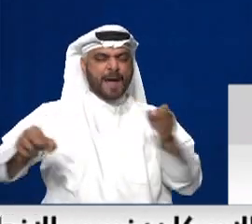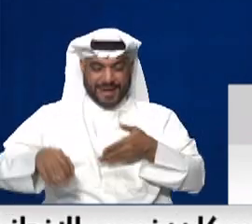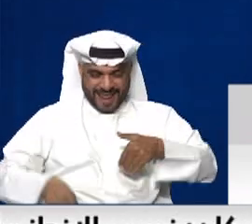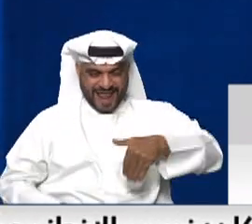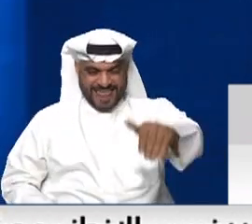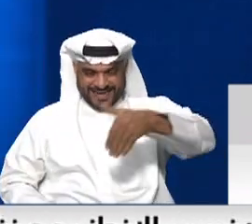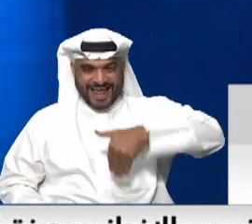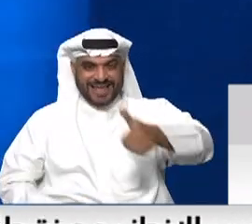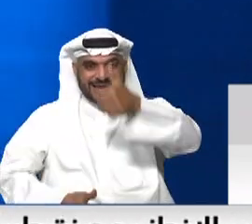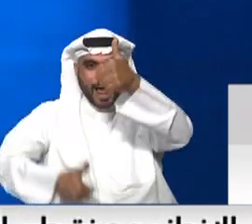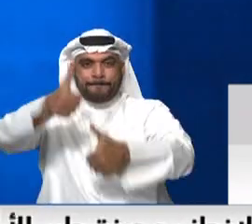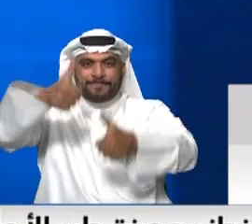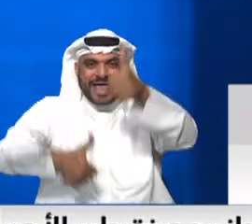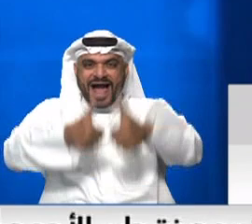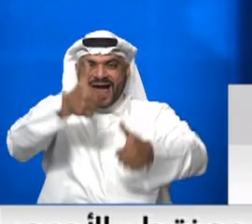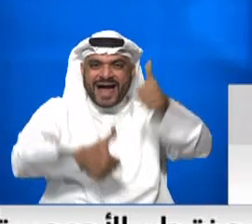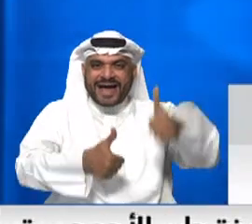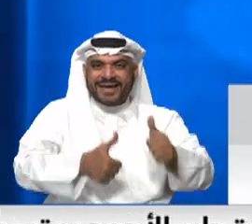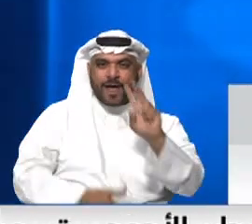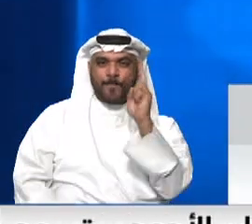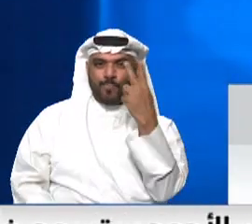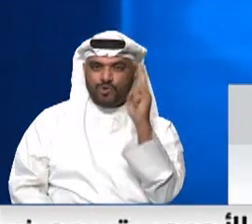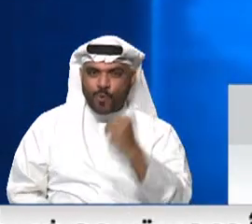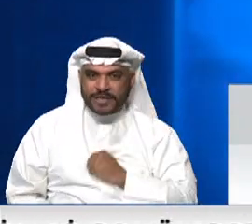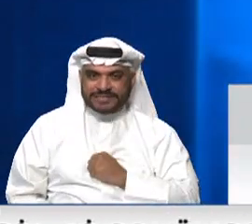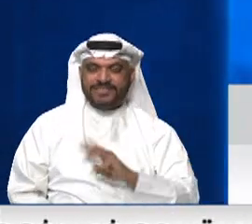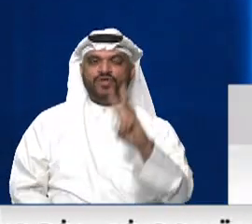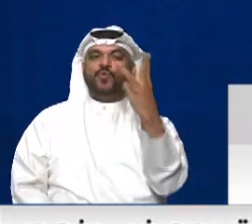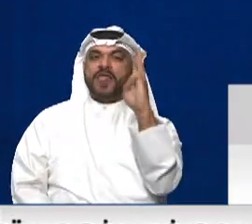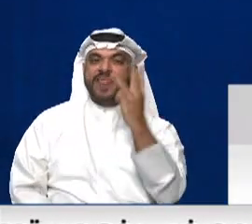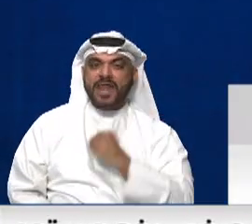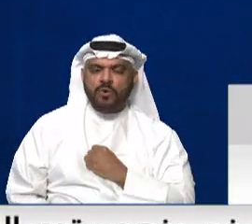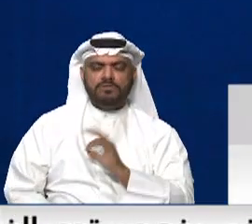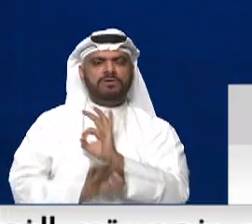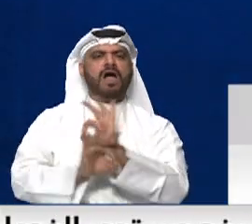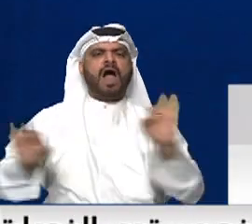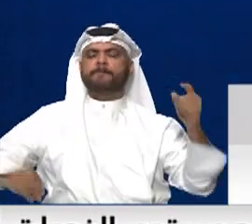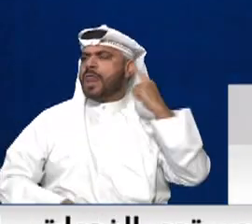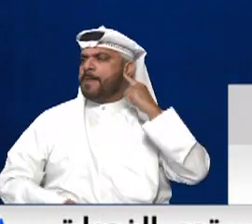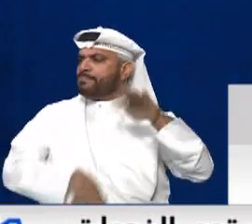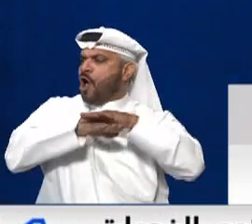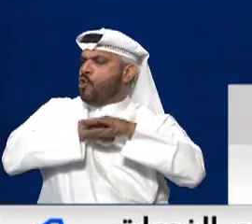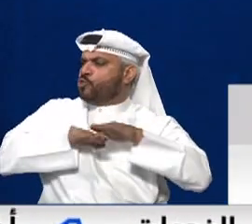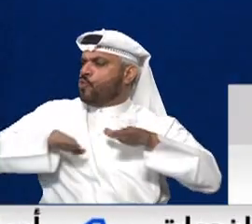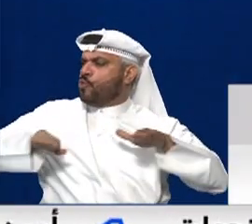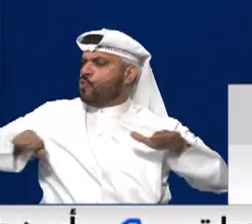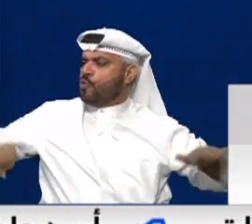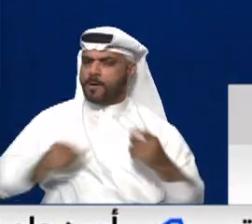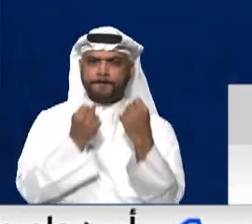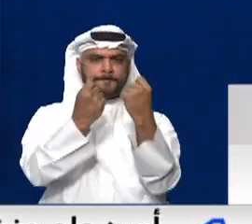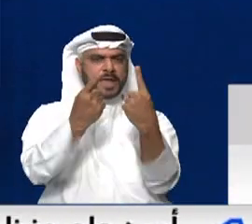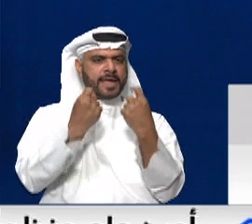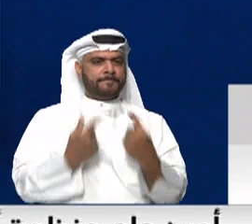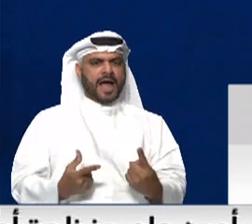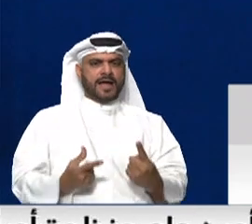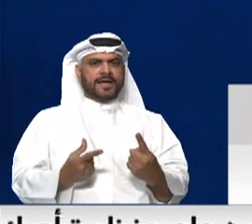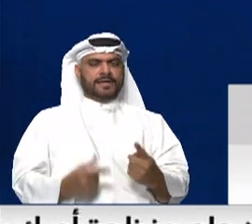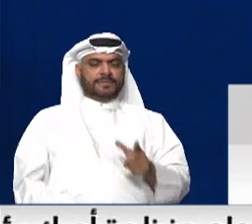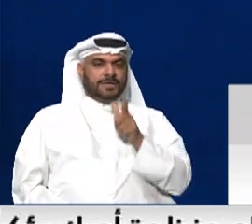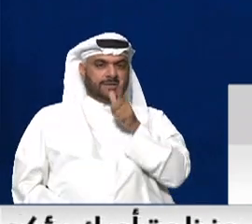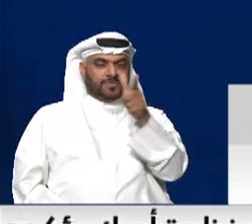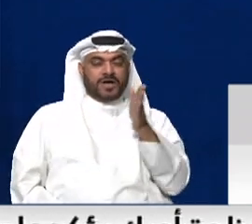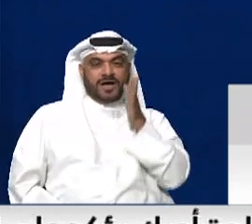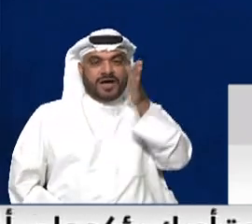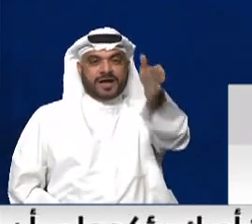والمريحه لاداء الابناء الطلبه في اختباراتهم وتسخير كل امكانياتها للتحقيق هذا الهدف جاء ذلك